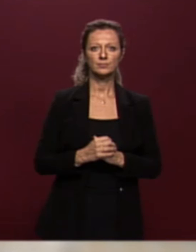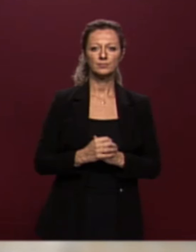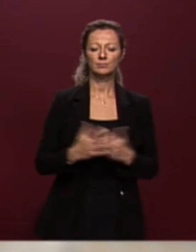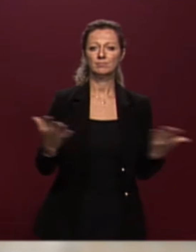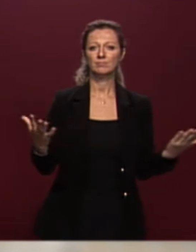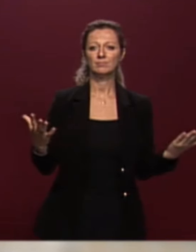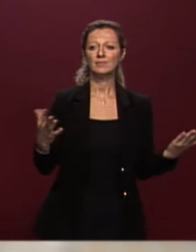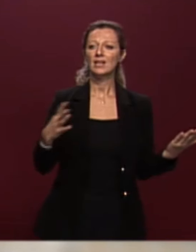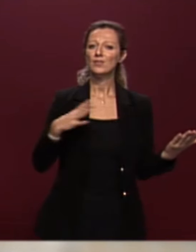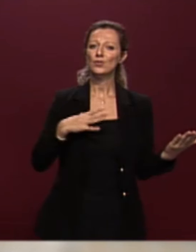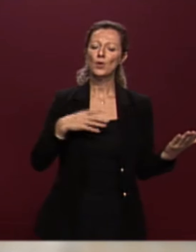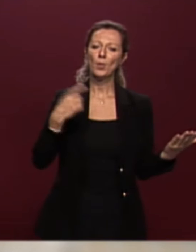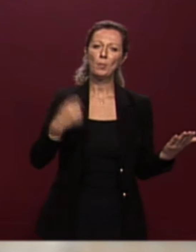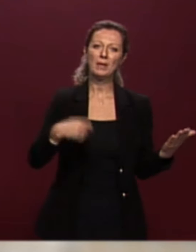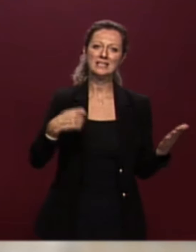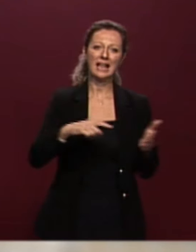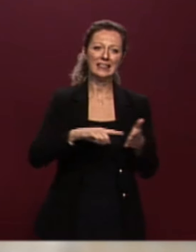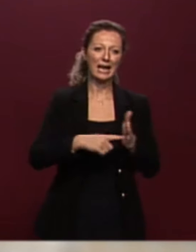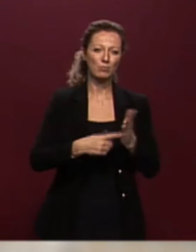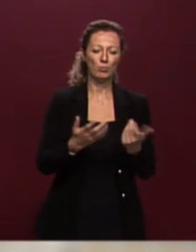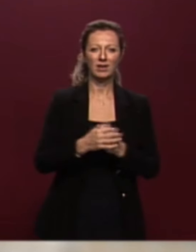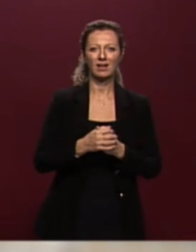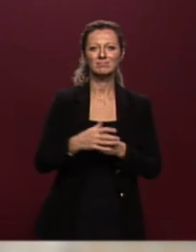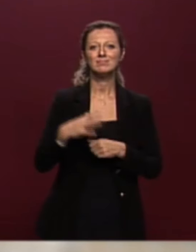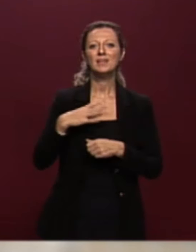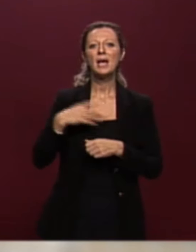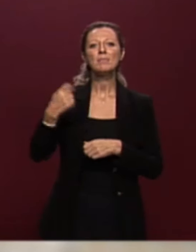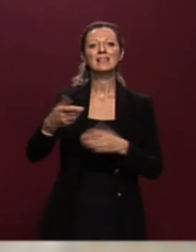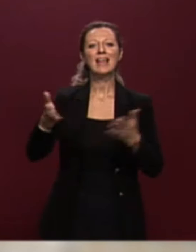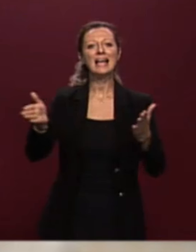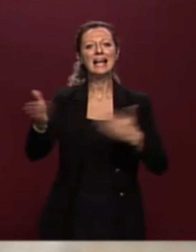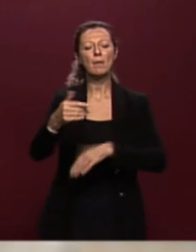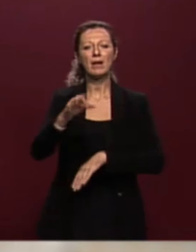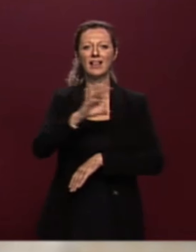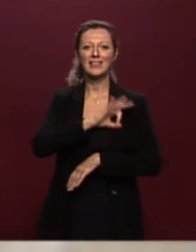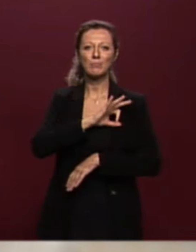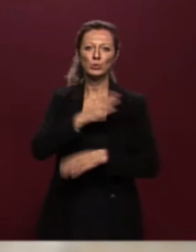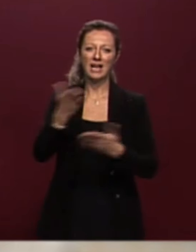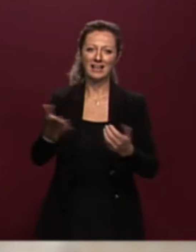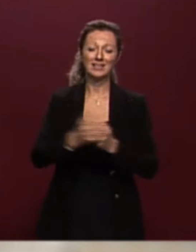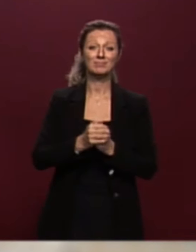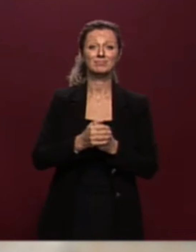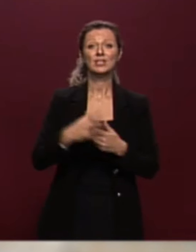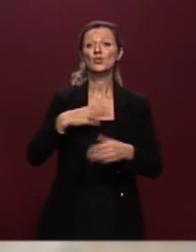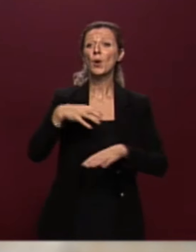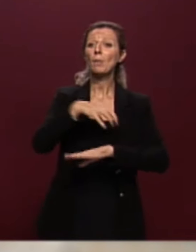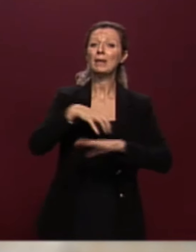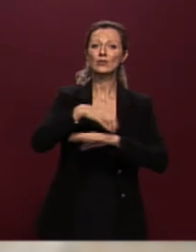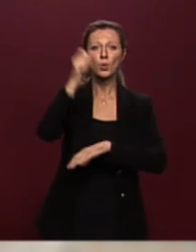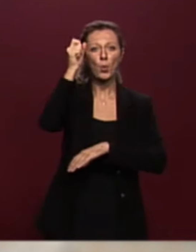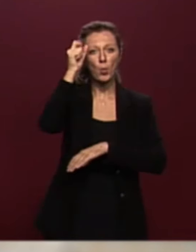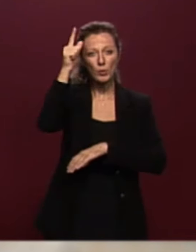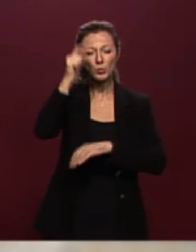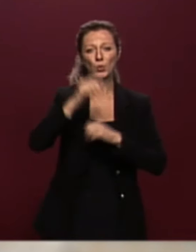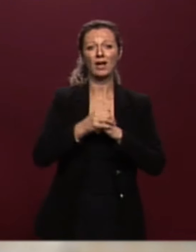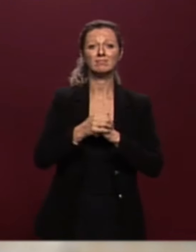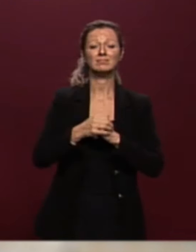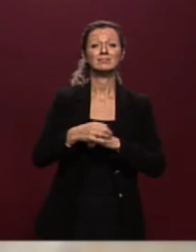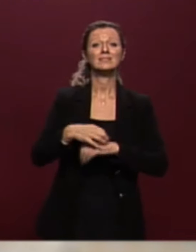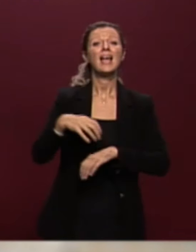Signor Presidente della Repubblica, signor Presidente della Camera dei Deputati, signor Ministro della Cultura,